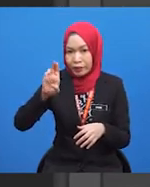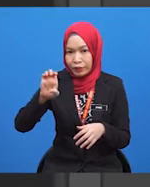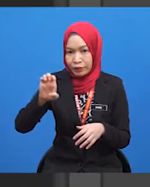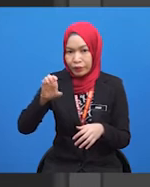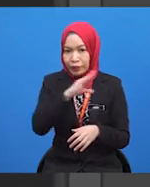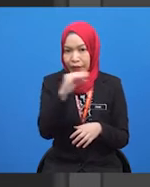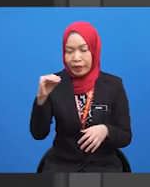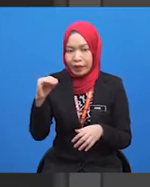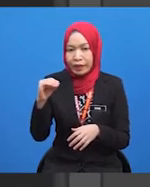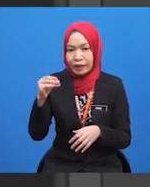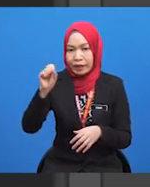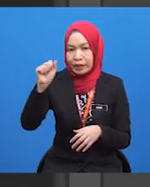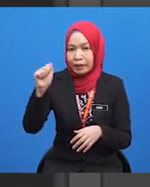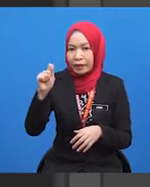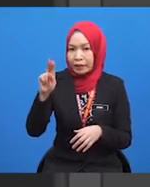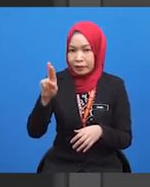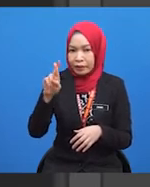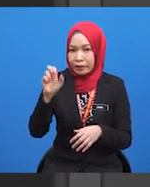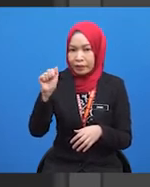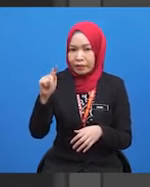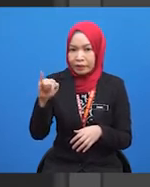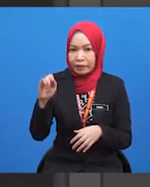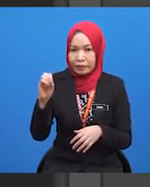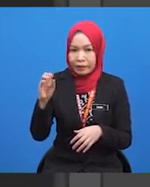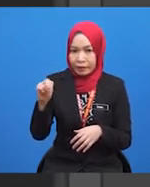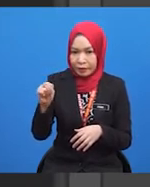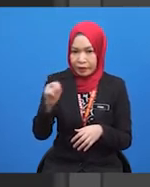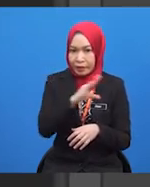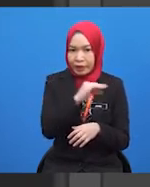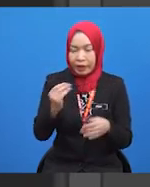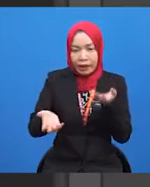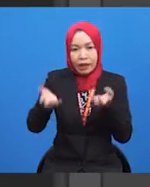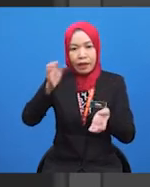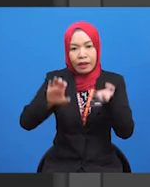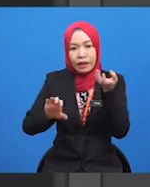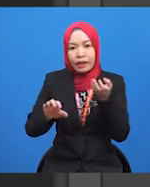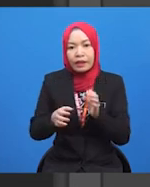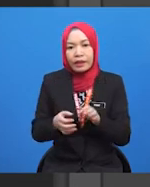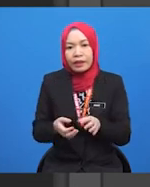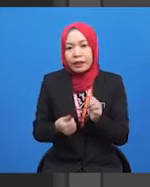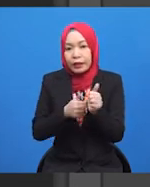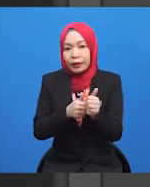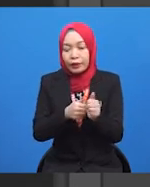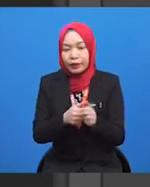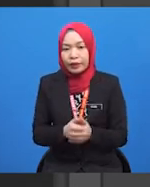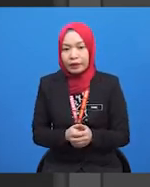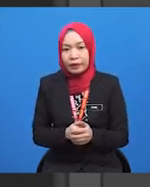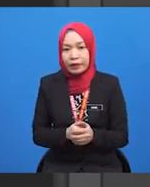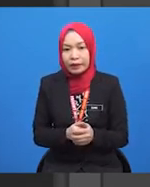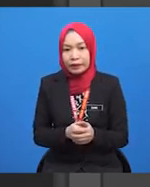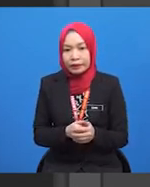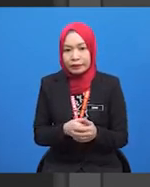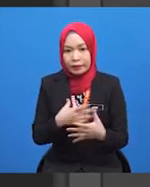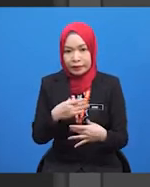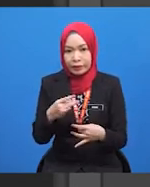kemudian laraskan kedudukan Hue, Saturation dan Lightness.